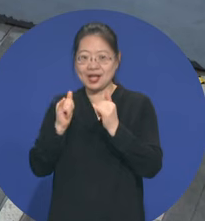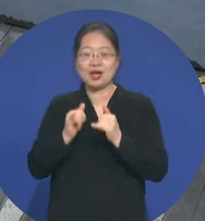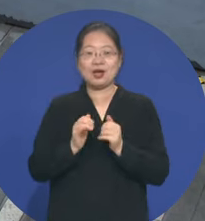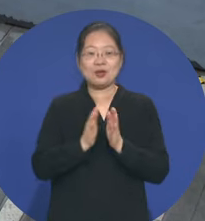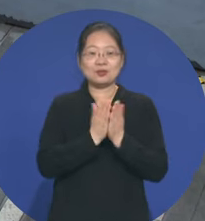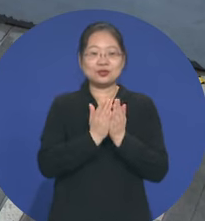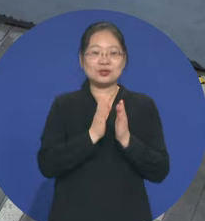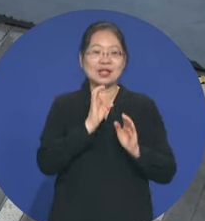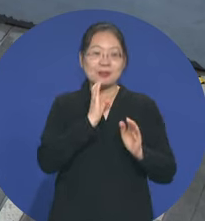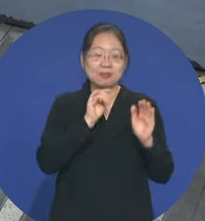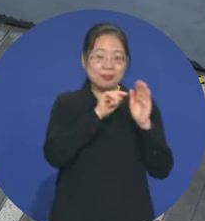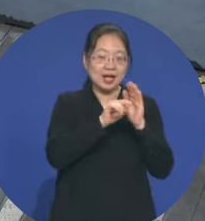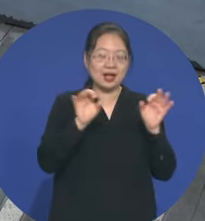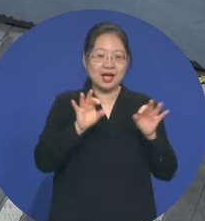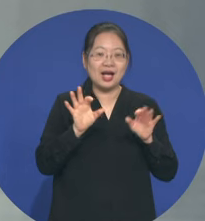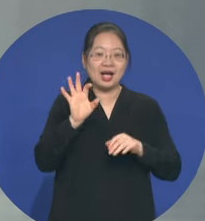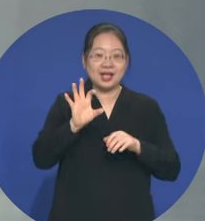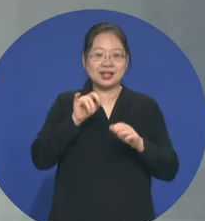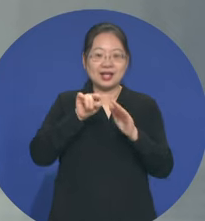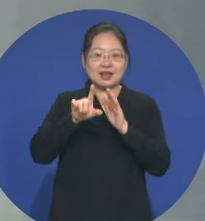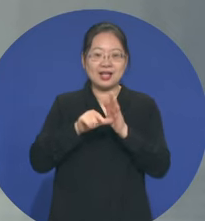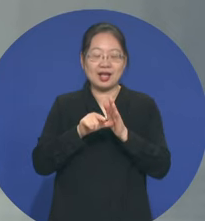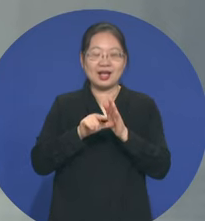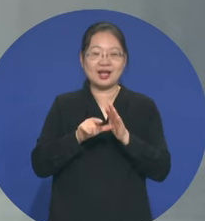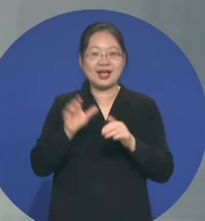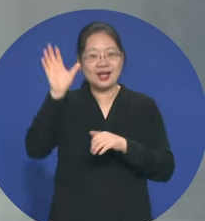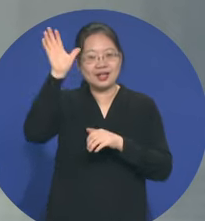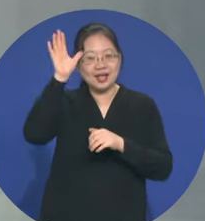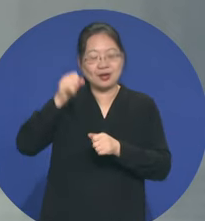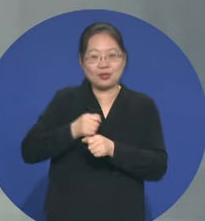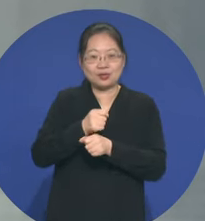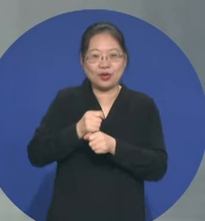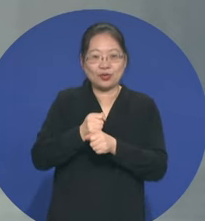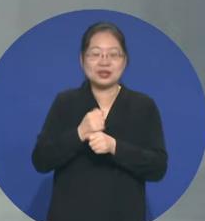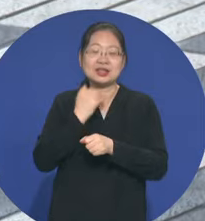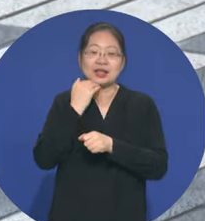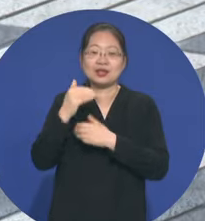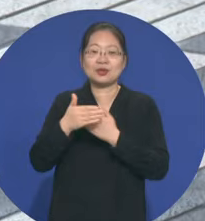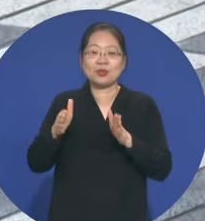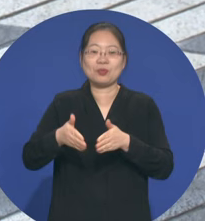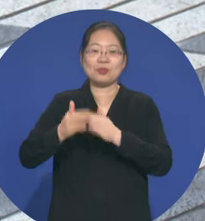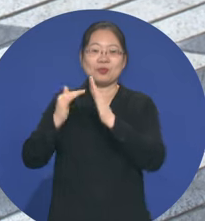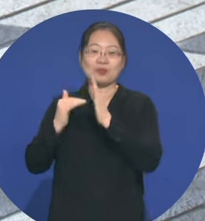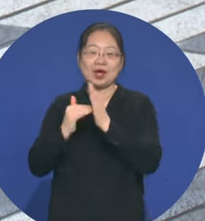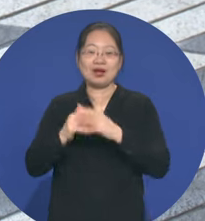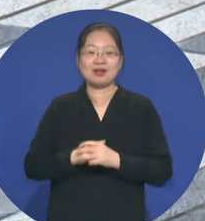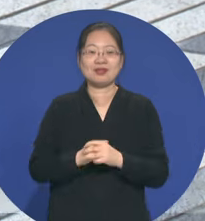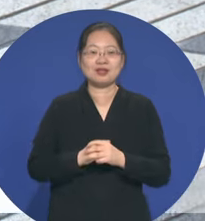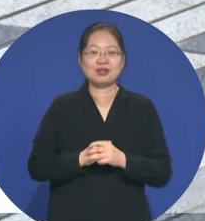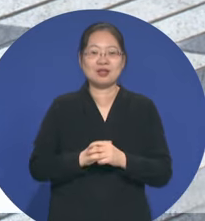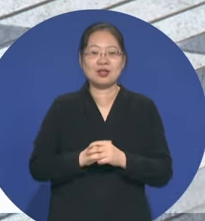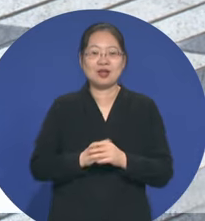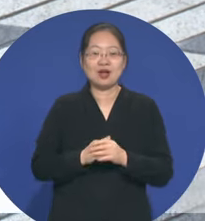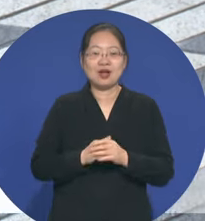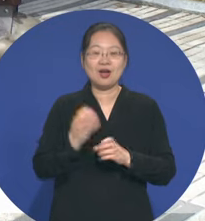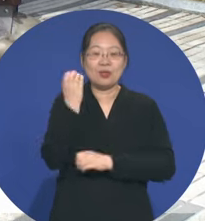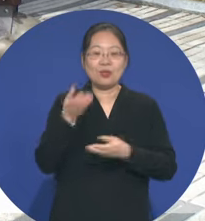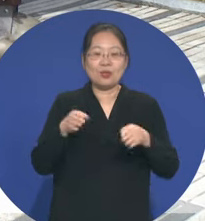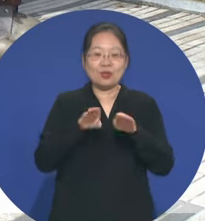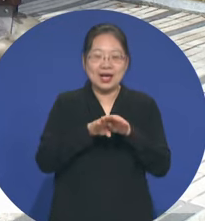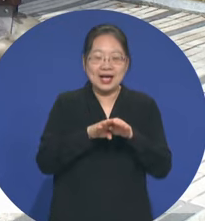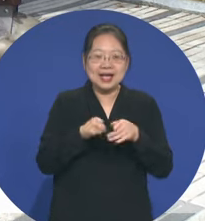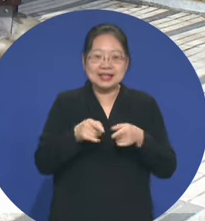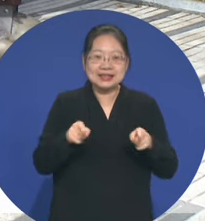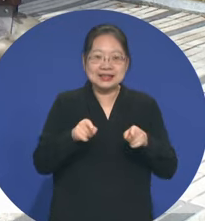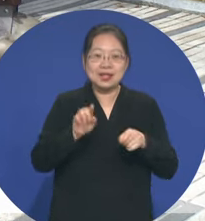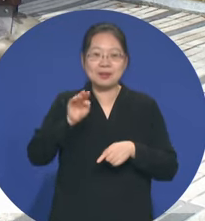보호자가 북카페에 들리거나 잠깐 화장실을 갈 때 발견을 묶어 놓을 수 있는 대기소가 만들어진 겁니다 북 카페뿐만 아니라 본관